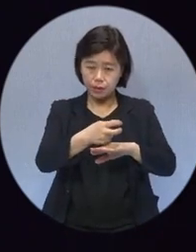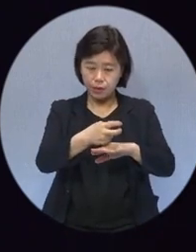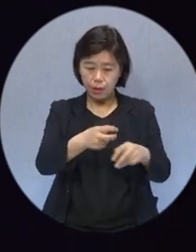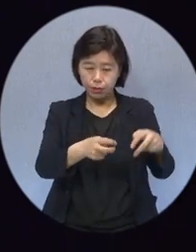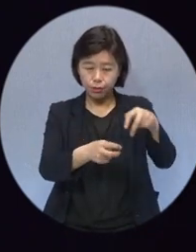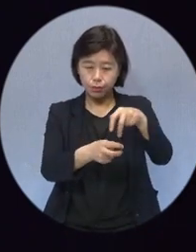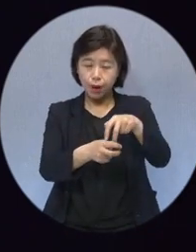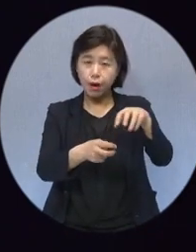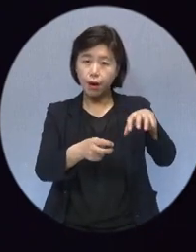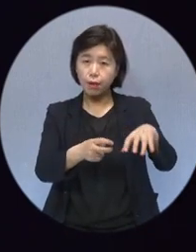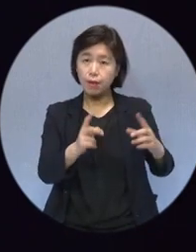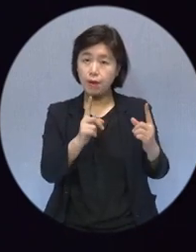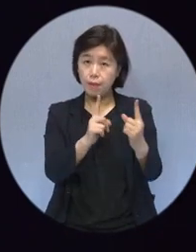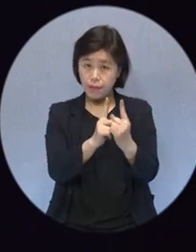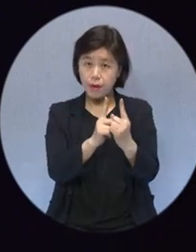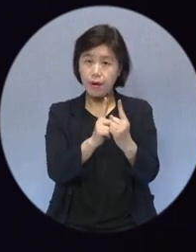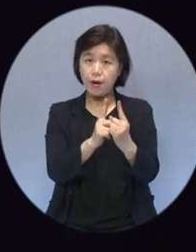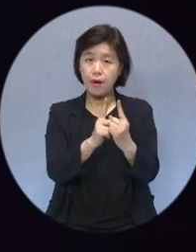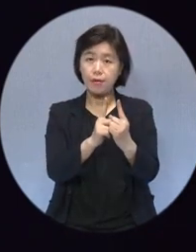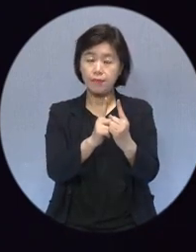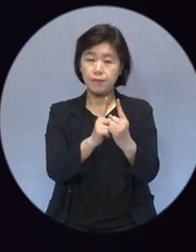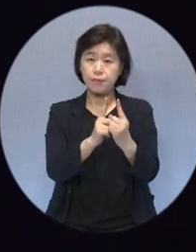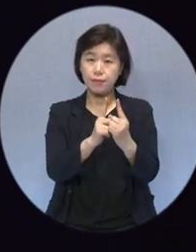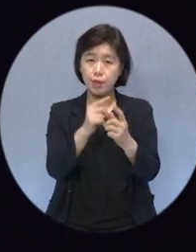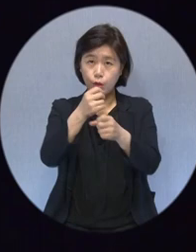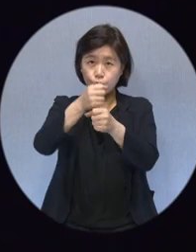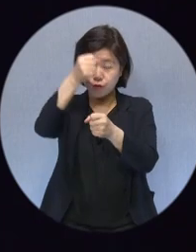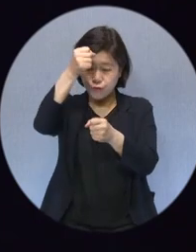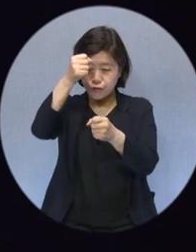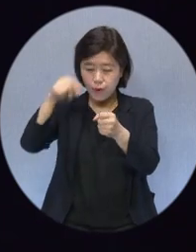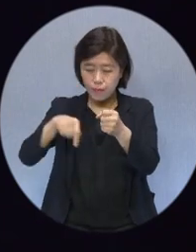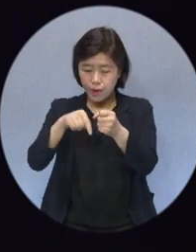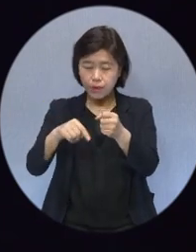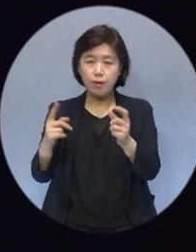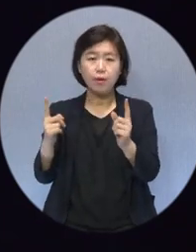운명적으로 마련된 우산 아래 서리.